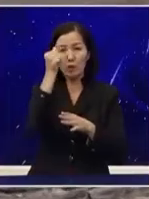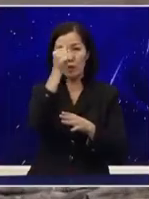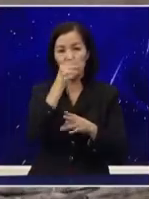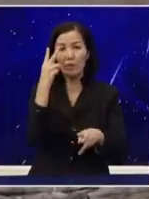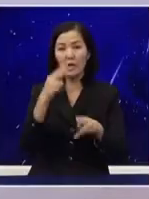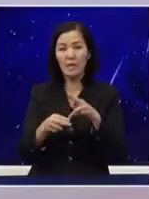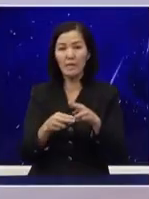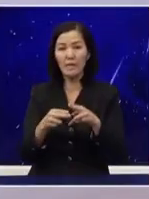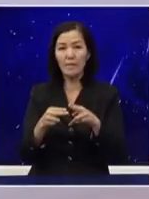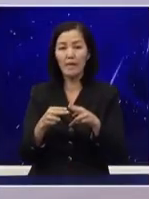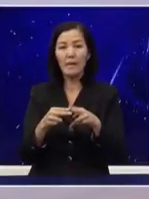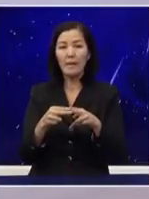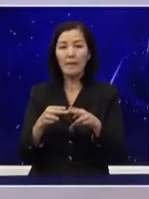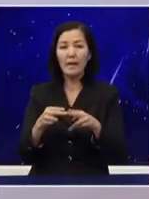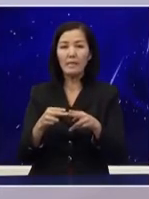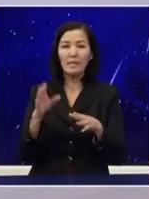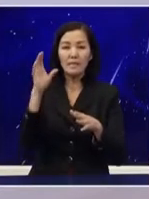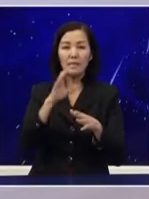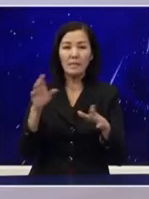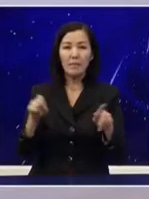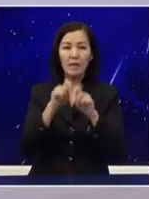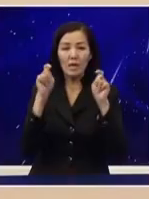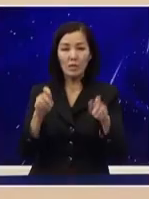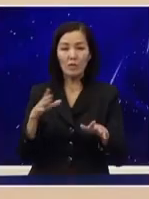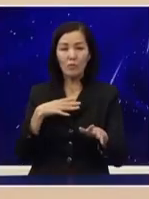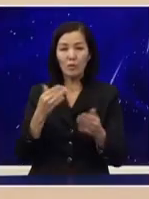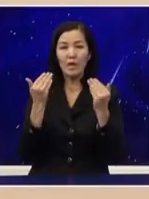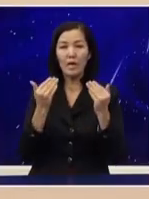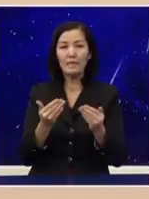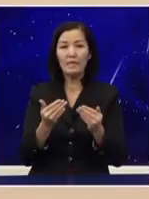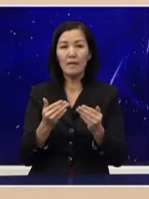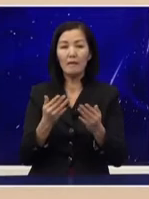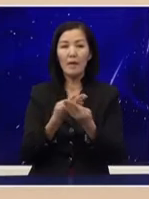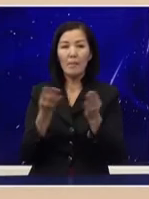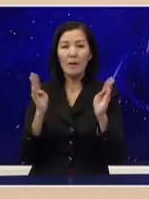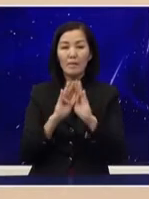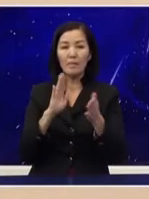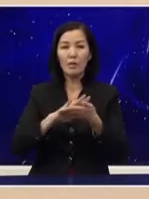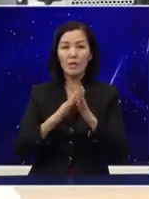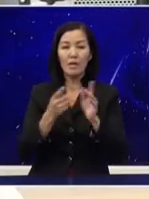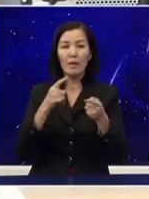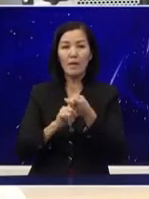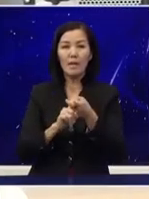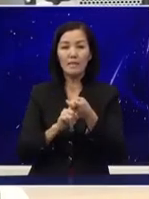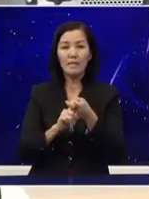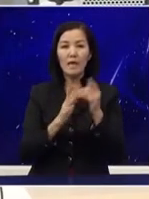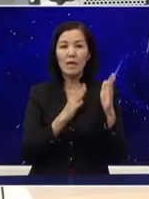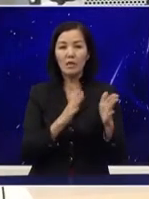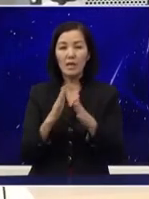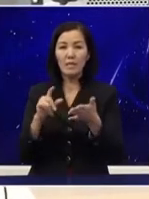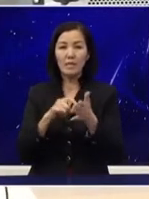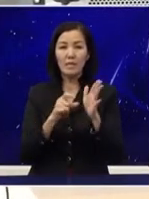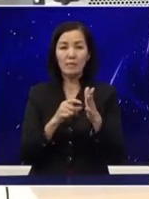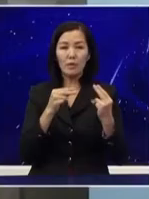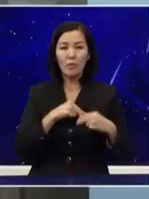аяқталып, алғашқы 90-да ел игілігіне беріліп отыр. Мектеп қазір пандемия жағдайына байланысты штаттық режимде жұмыс жасауда.